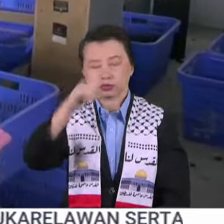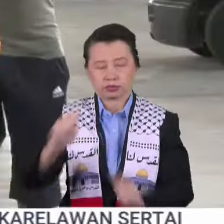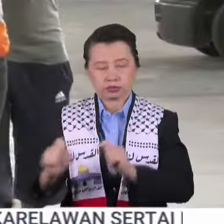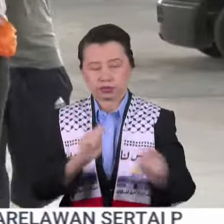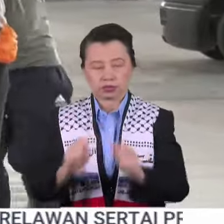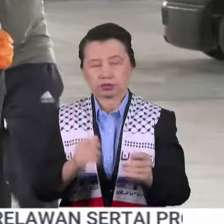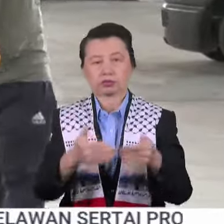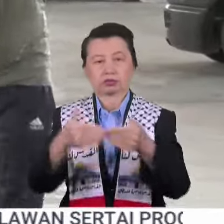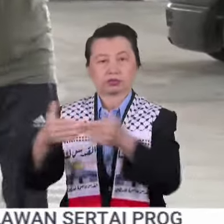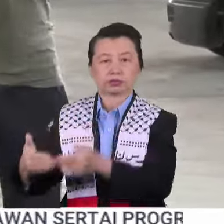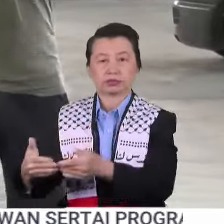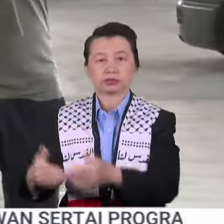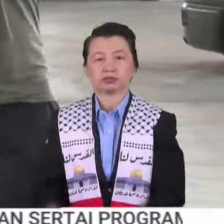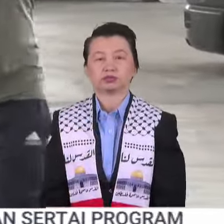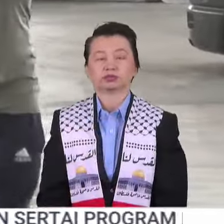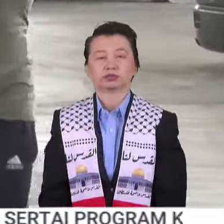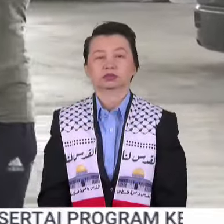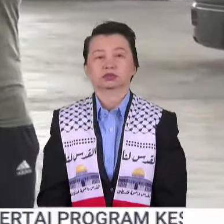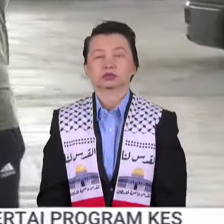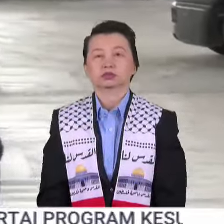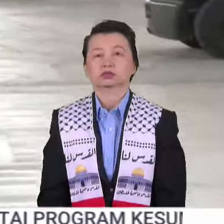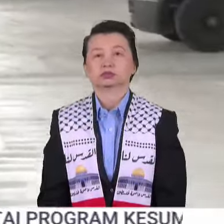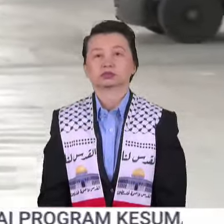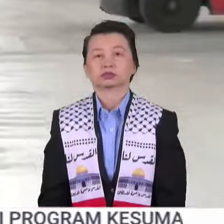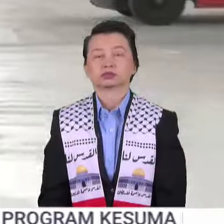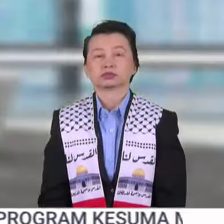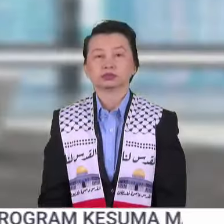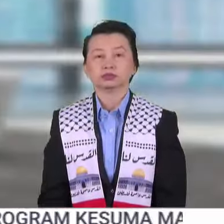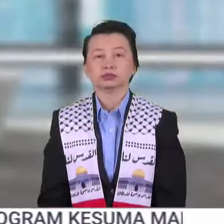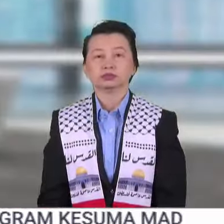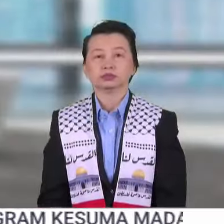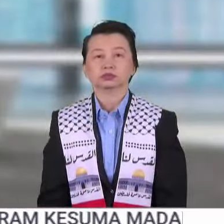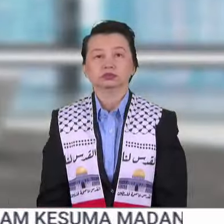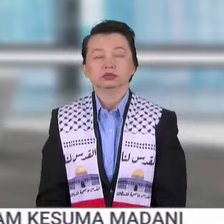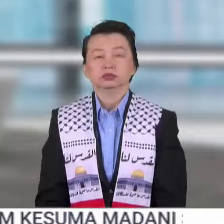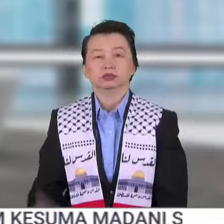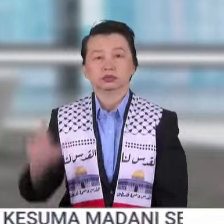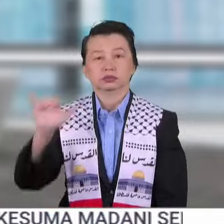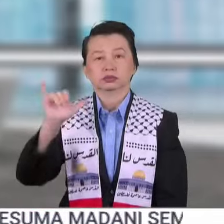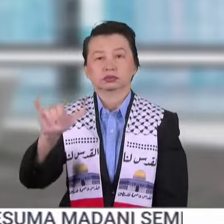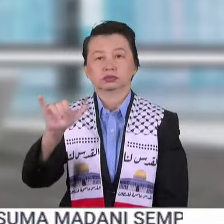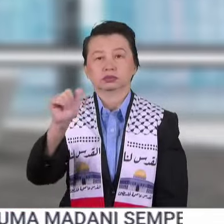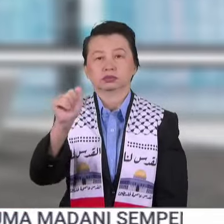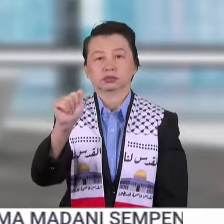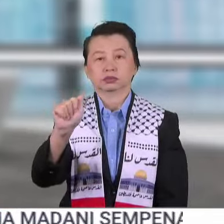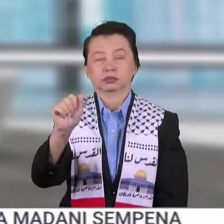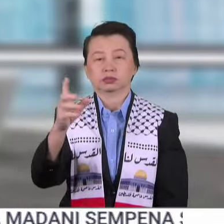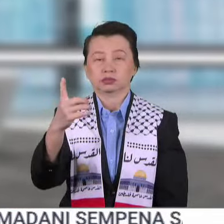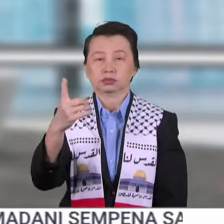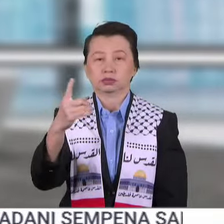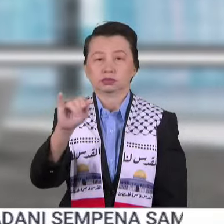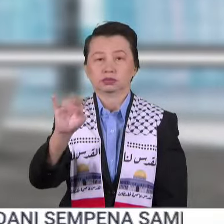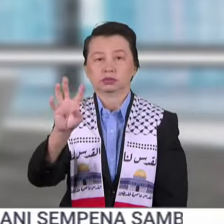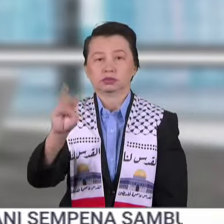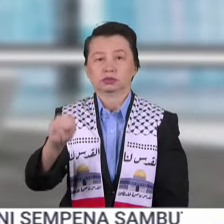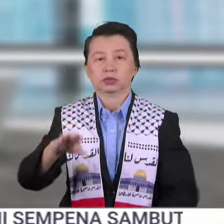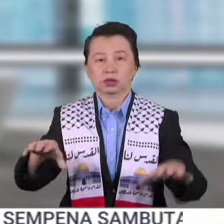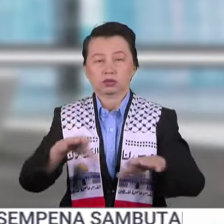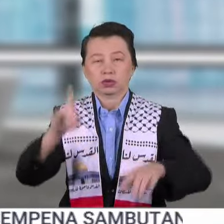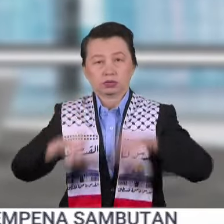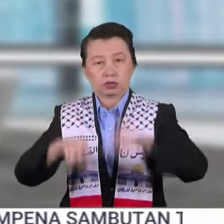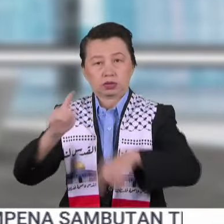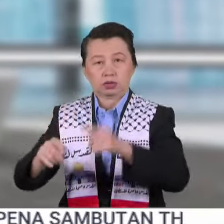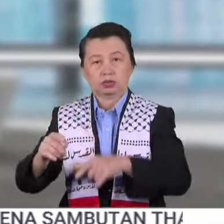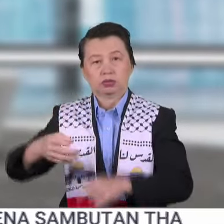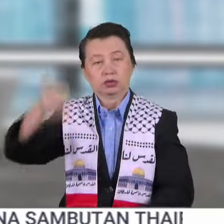tindakan selanjutnya. Yayasan Dakwah Islamiah Malaysia Suyadi melaksana